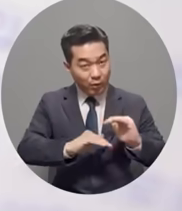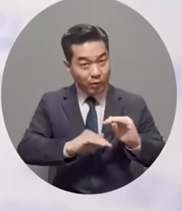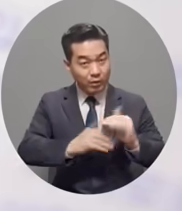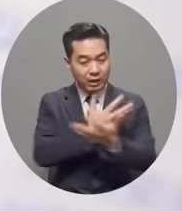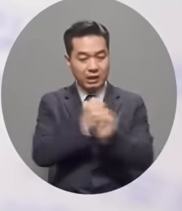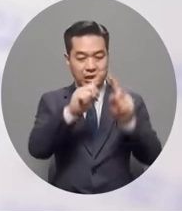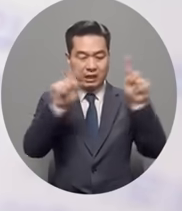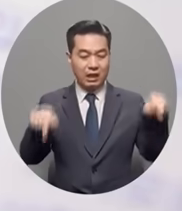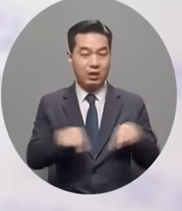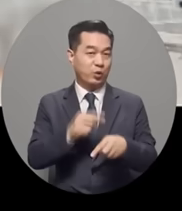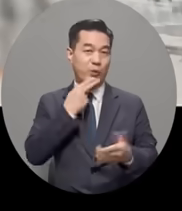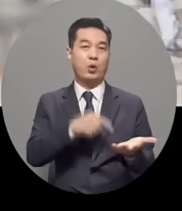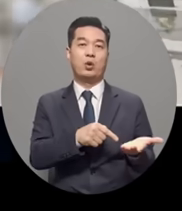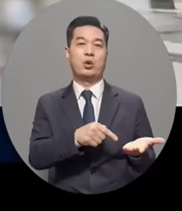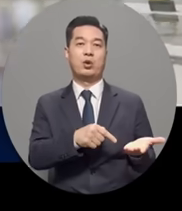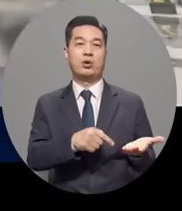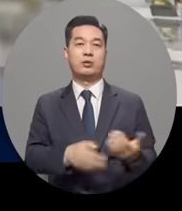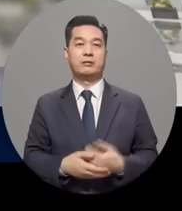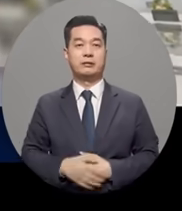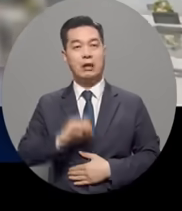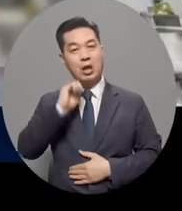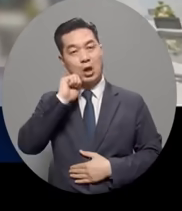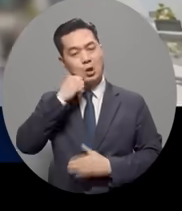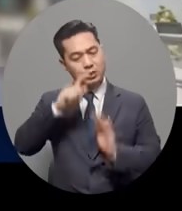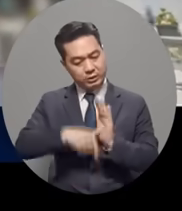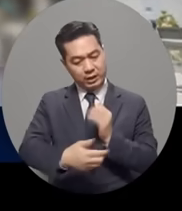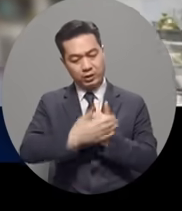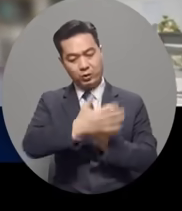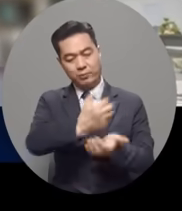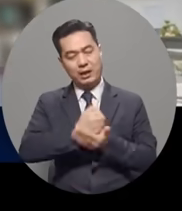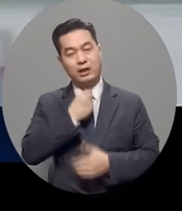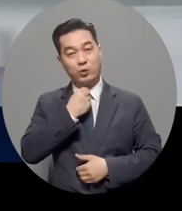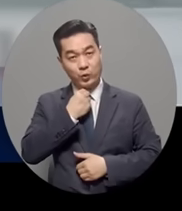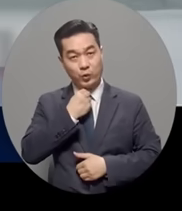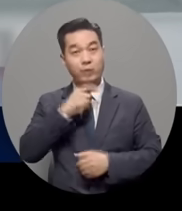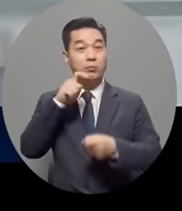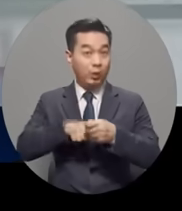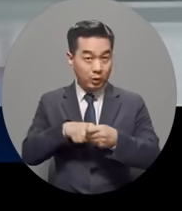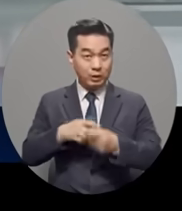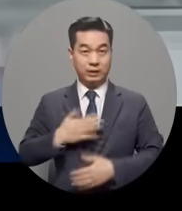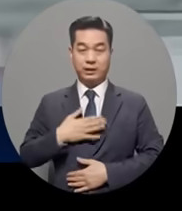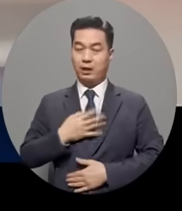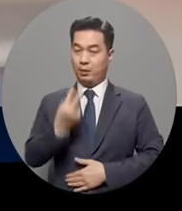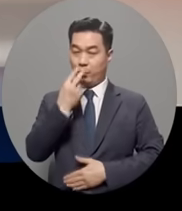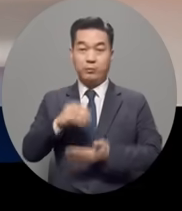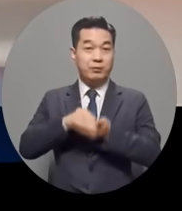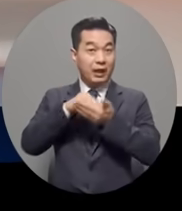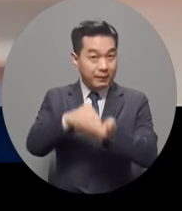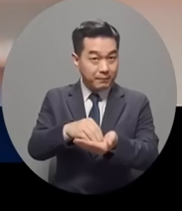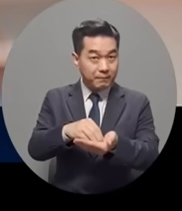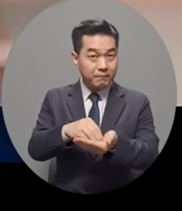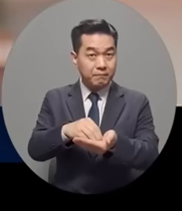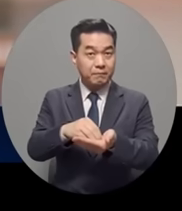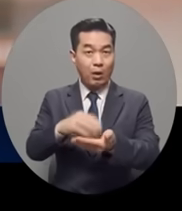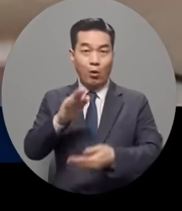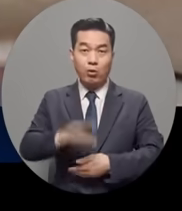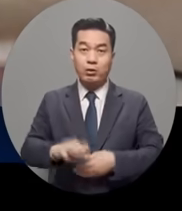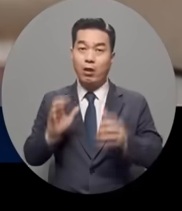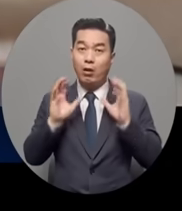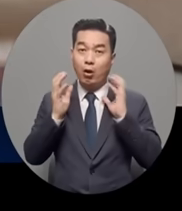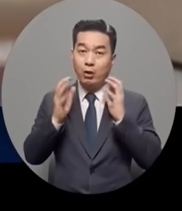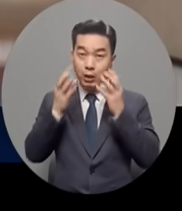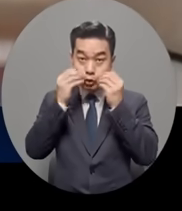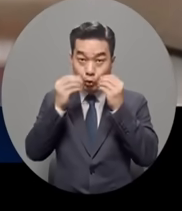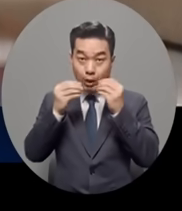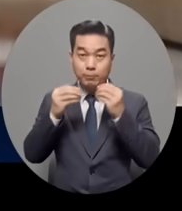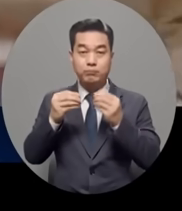약관엔 없습니다. 어려울 때 도움을 받고자 해서 제가 보험을 들었던 건데, 어린이